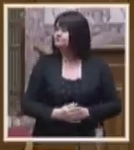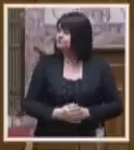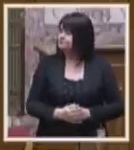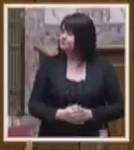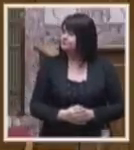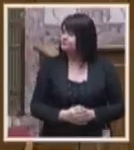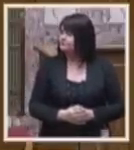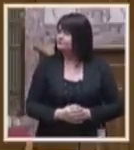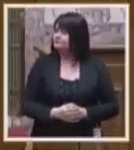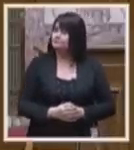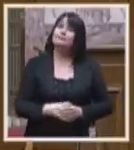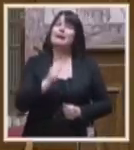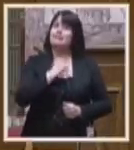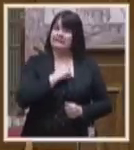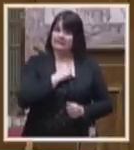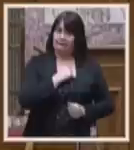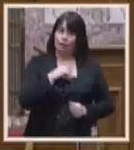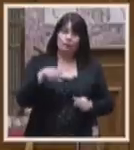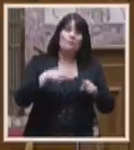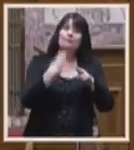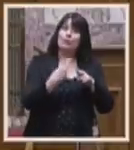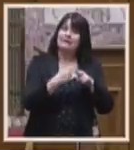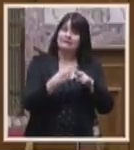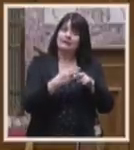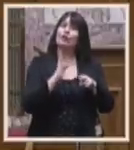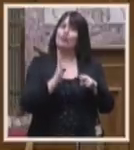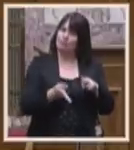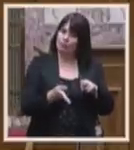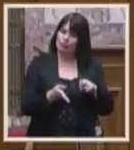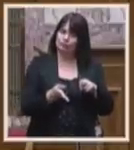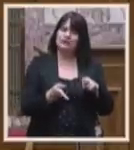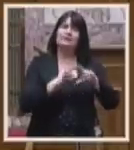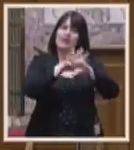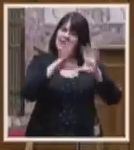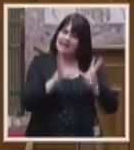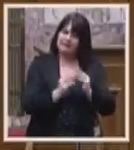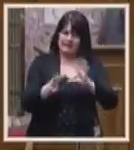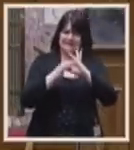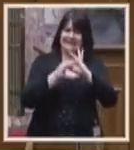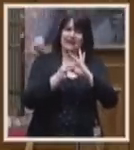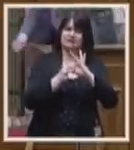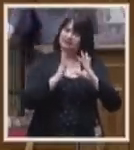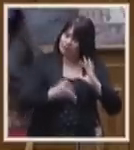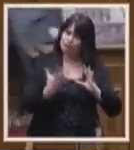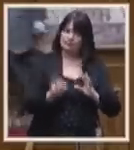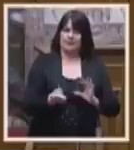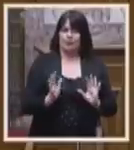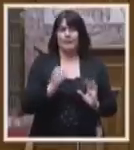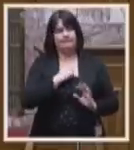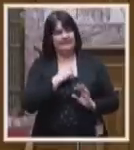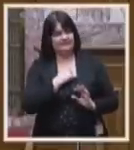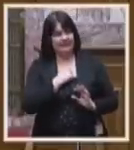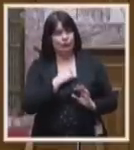Θεωρώ ότι πάνω σε αυτή τη βάση θα μπορούσαμε επίσης να έχουμε ευρύτερες συνεργασίες. Και για την